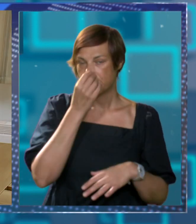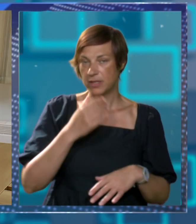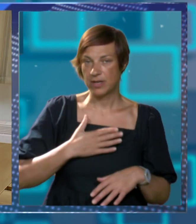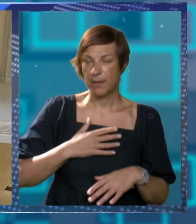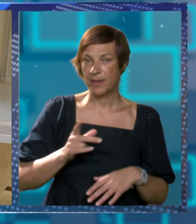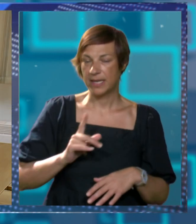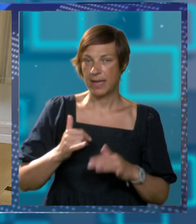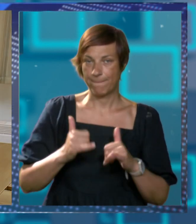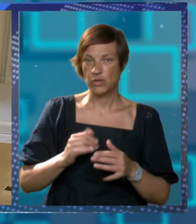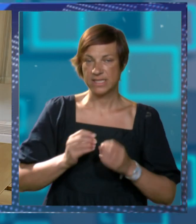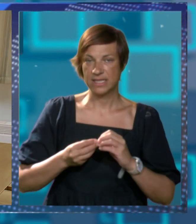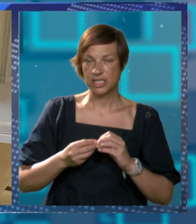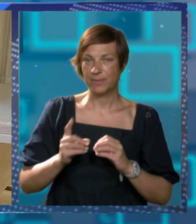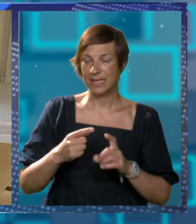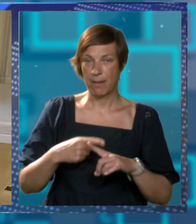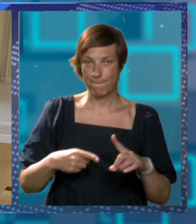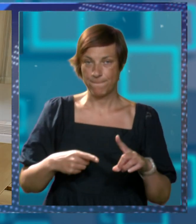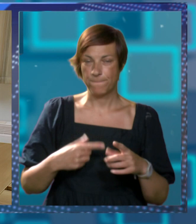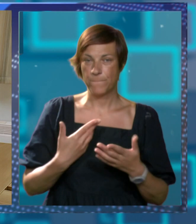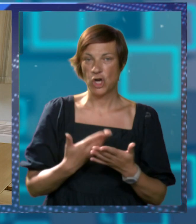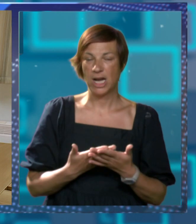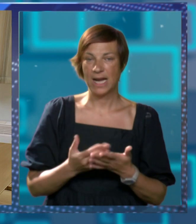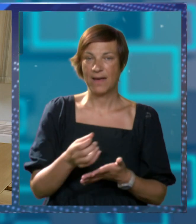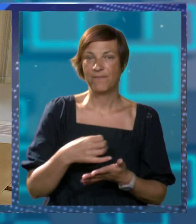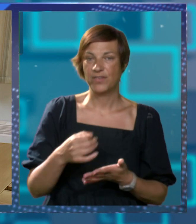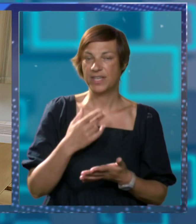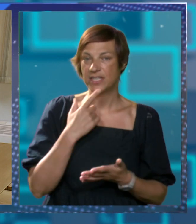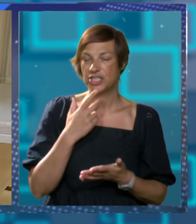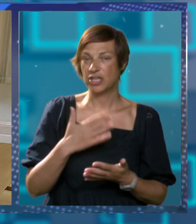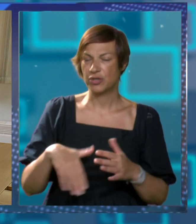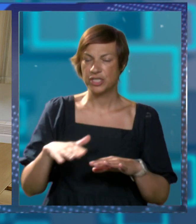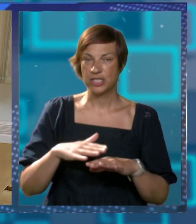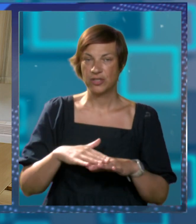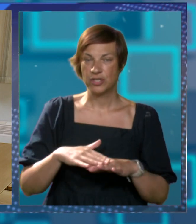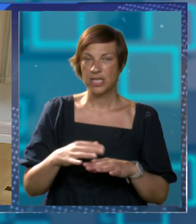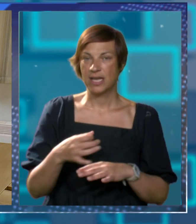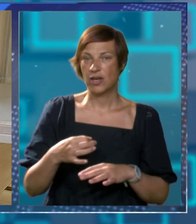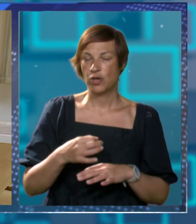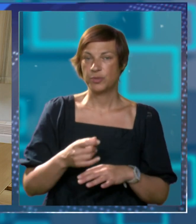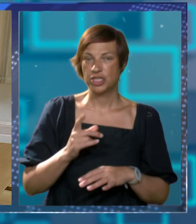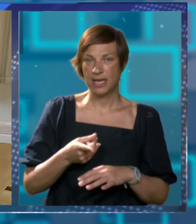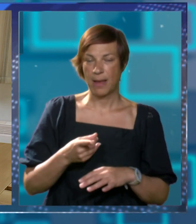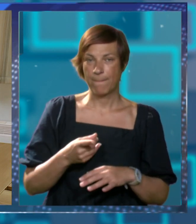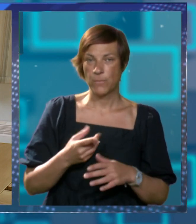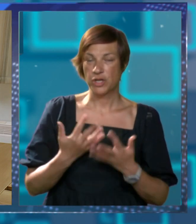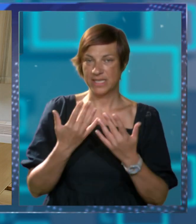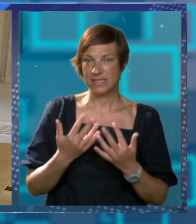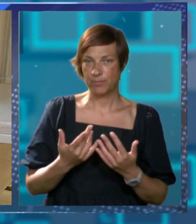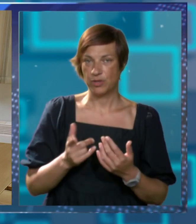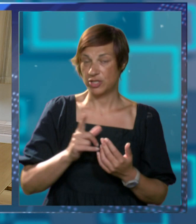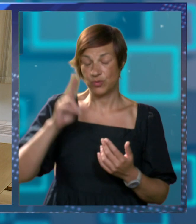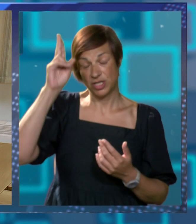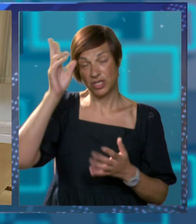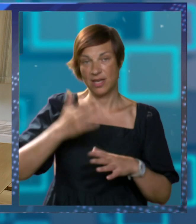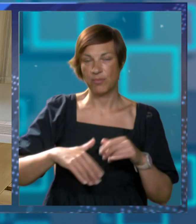kuna nama nije po sadašnjim cijenama niti pola u stvari tog vrtića, koji će onda doći do toga da ga općina mora iz ili proračuna, što